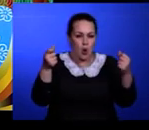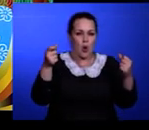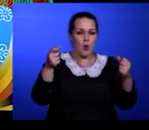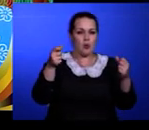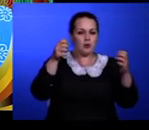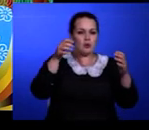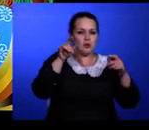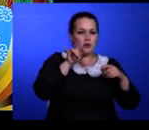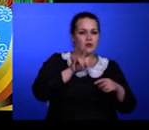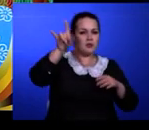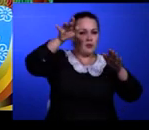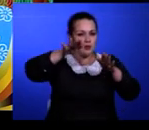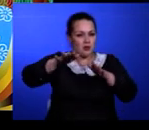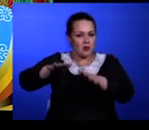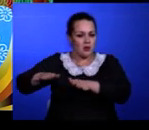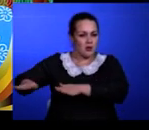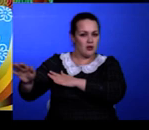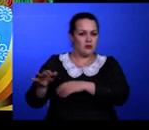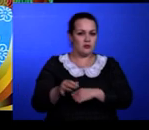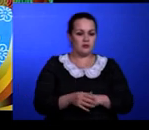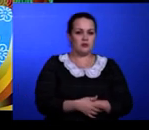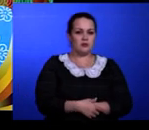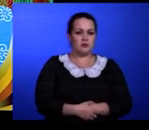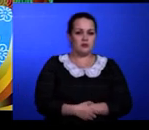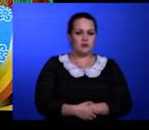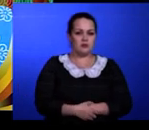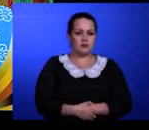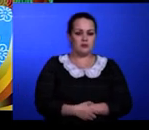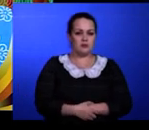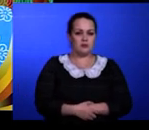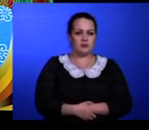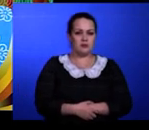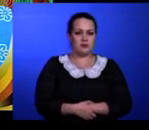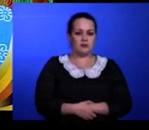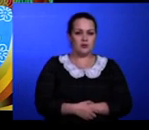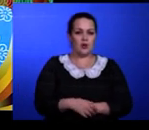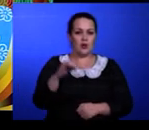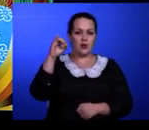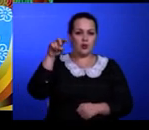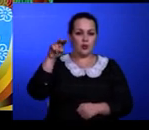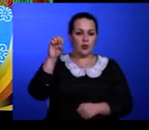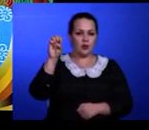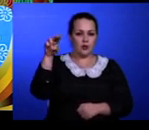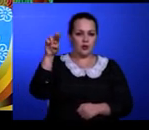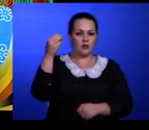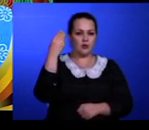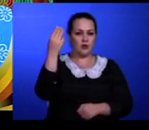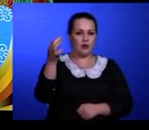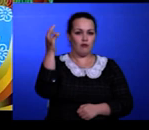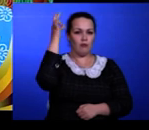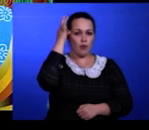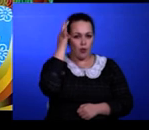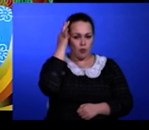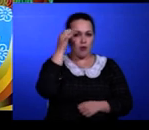с выпуклостью на фюзеляже горбатые юлдаш вспомнил что так называют